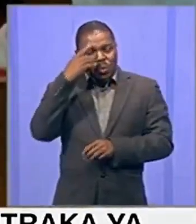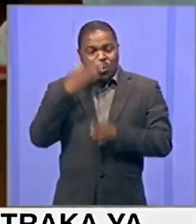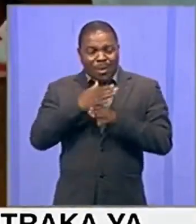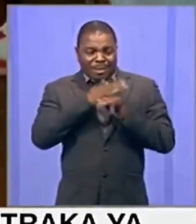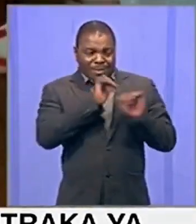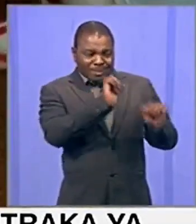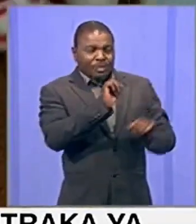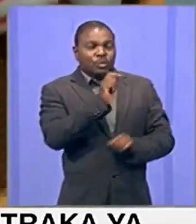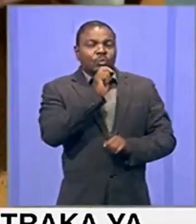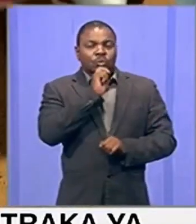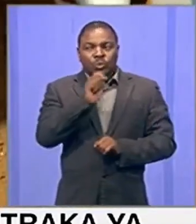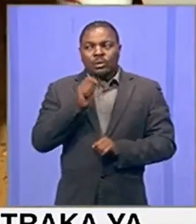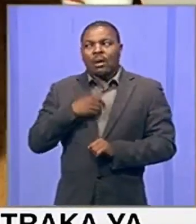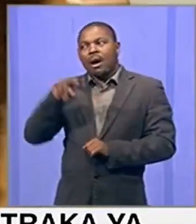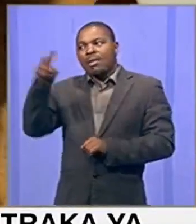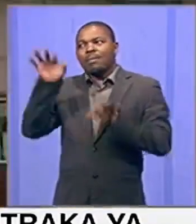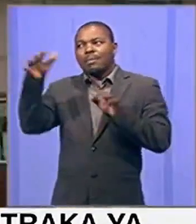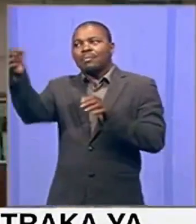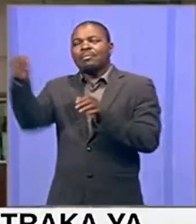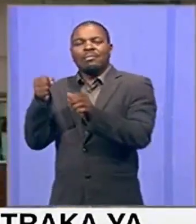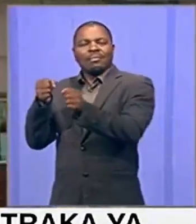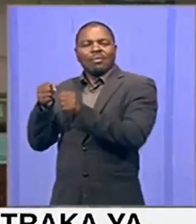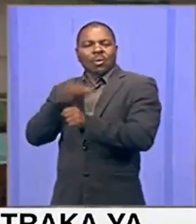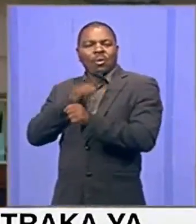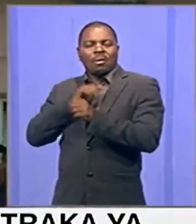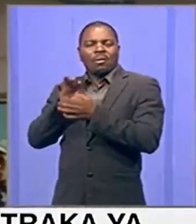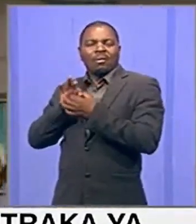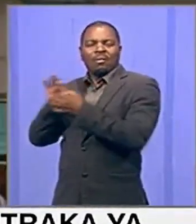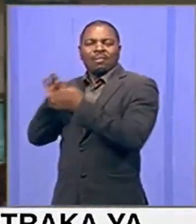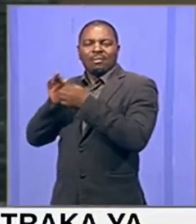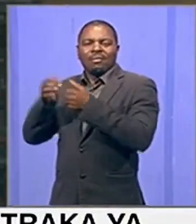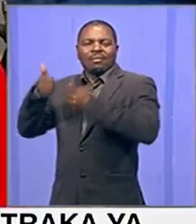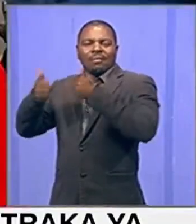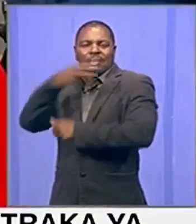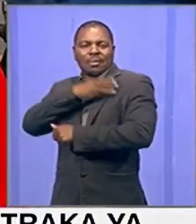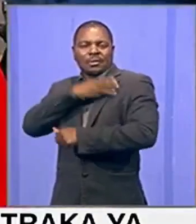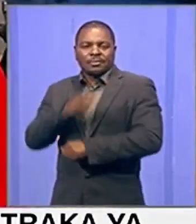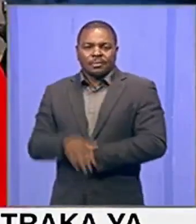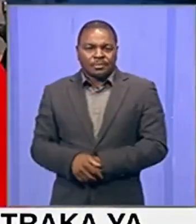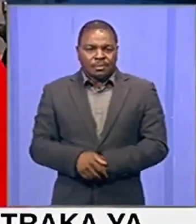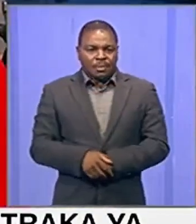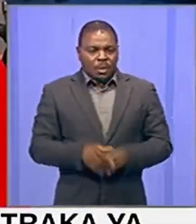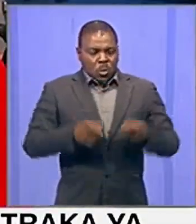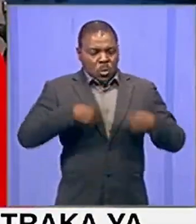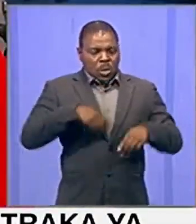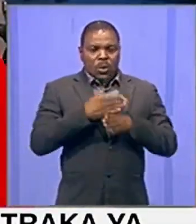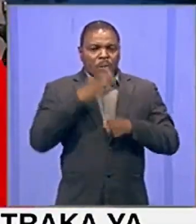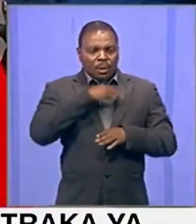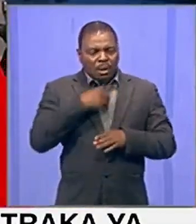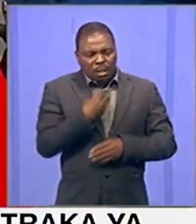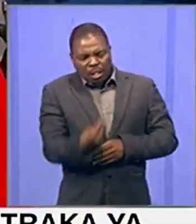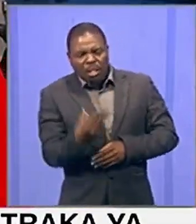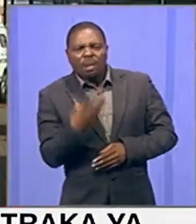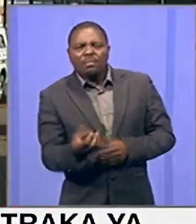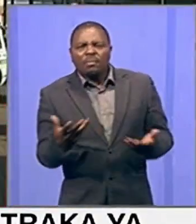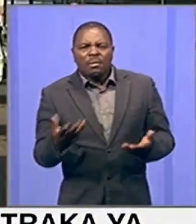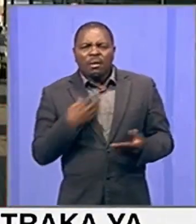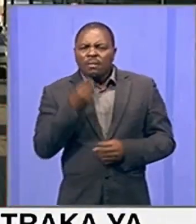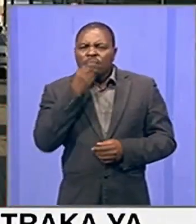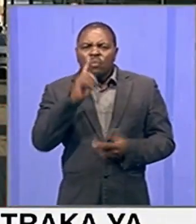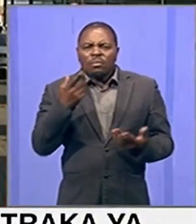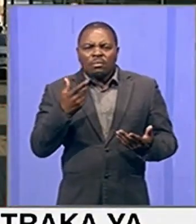bona di tlile go fiwa batho bangwe ba ba golaganeng le batsamaisi. A re bere ke rena le bana ba bannyane so ro ja eng ke ntho